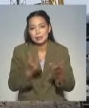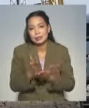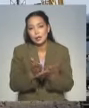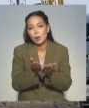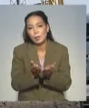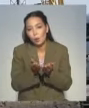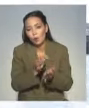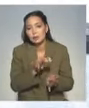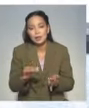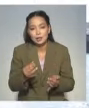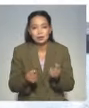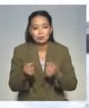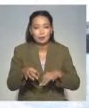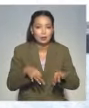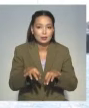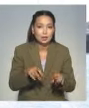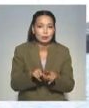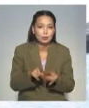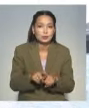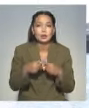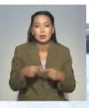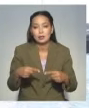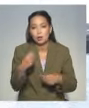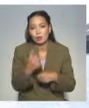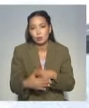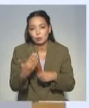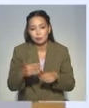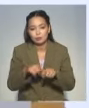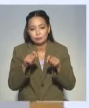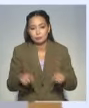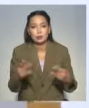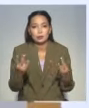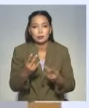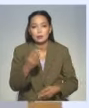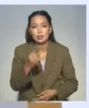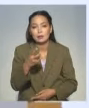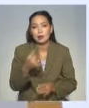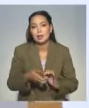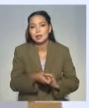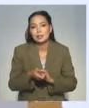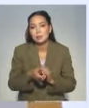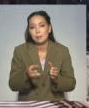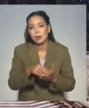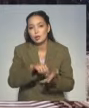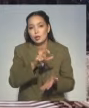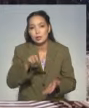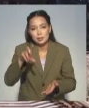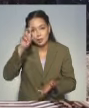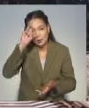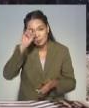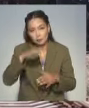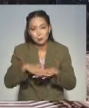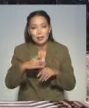мен логистикалық орталықтардың серіктестік желісін құруды ұсынды. Айта кетейік, Шанхай ынтымақтастық ұйымына мүше мемлекеттердің келесі